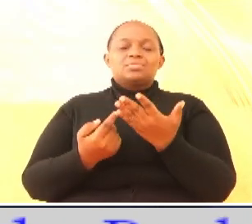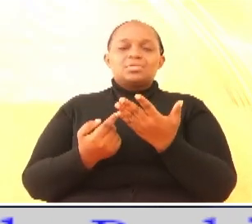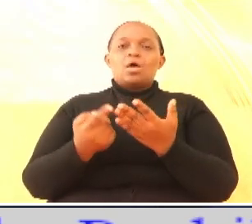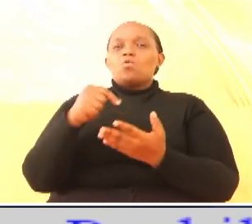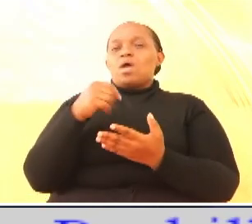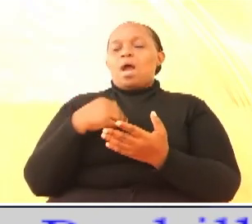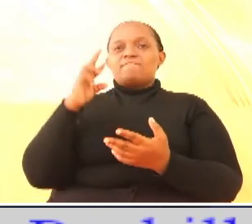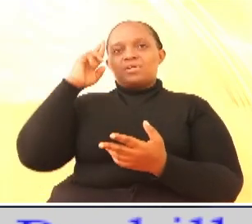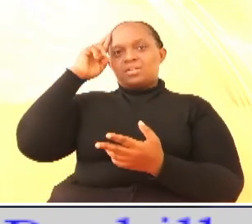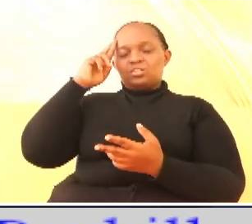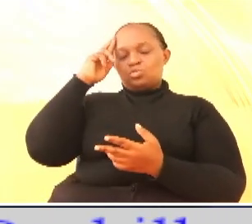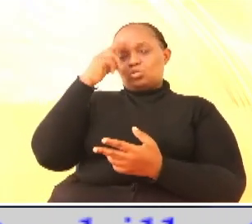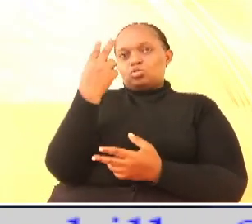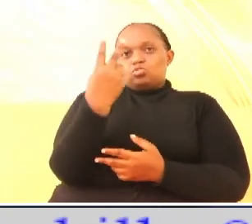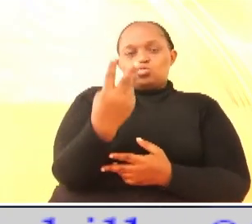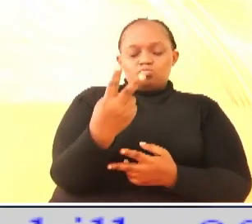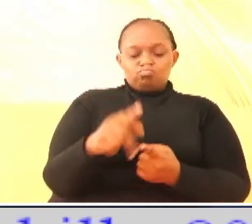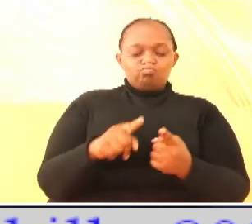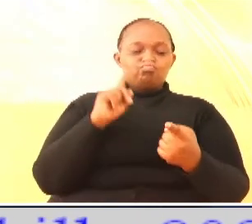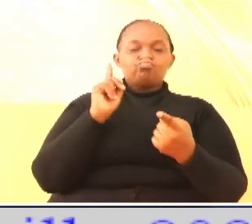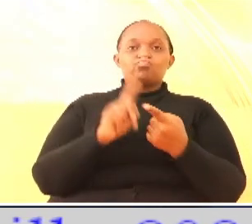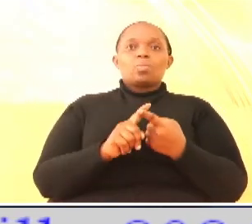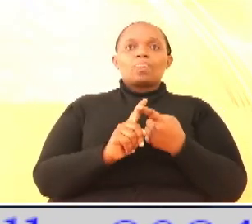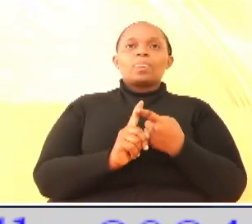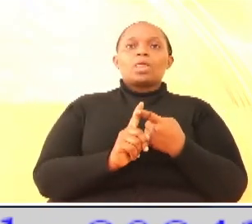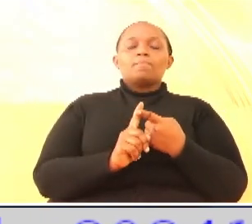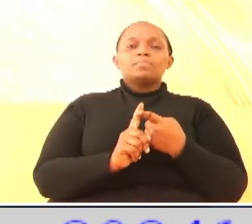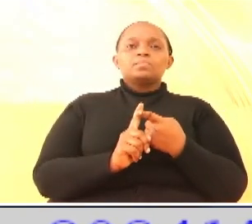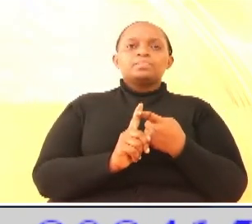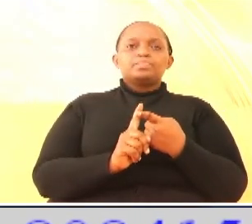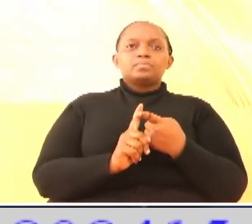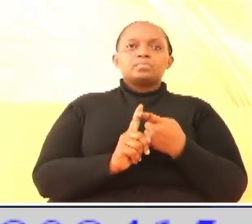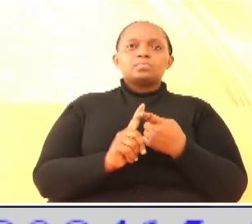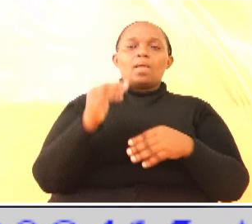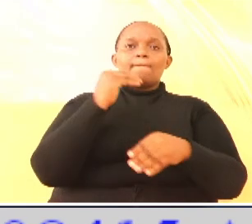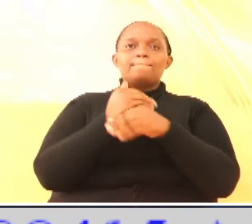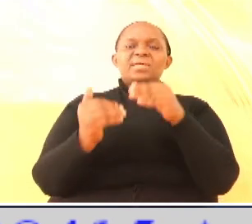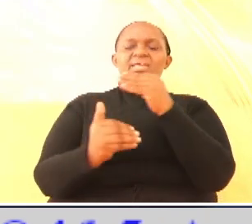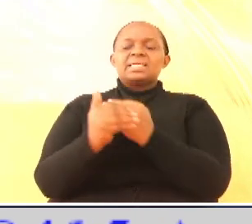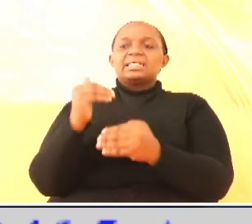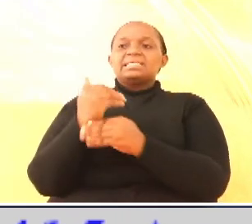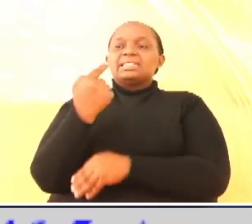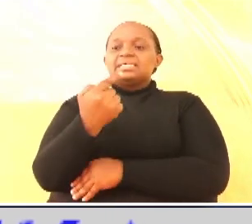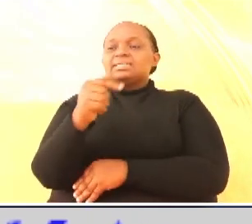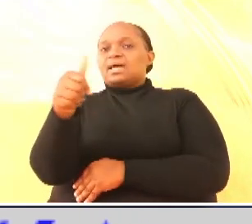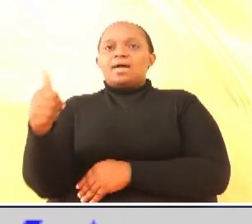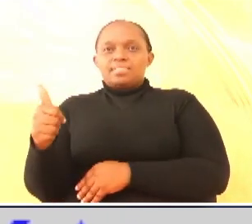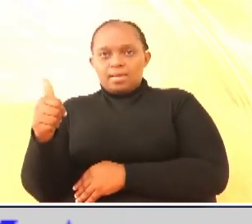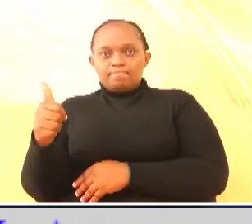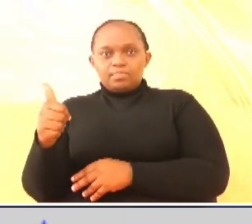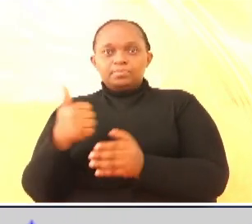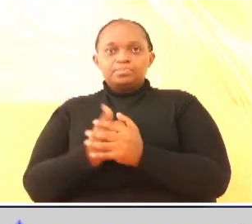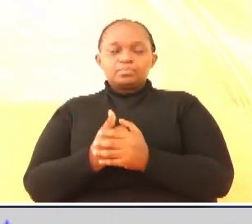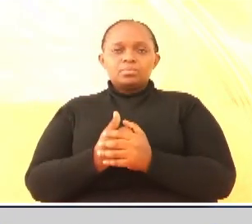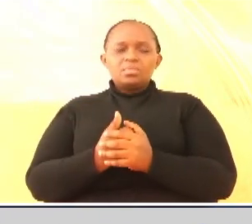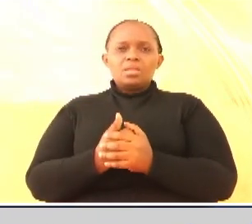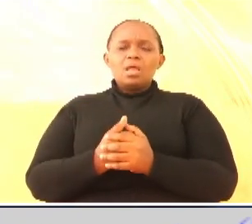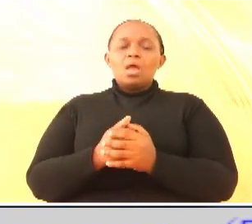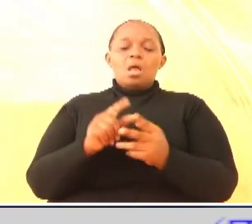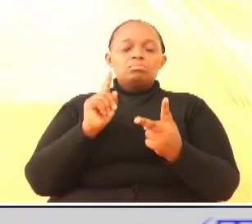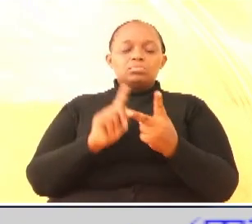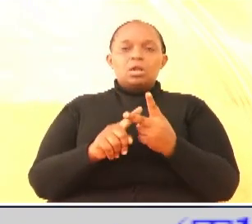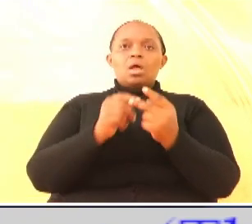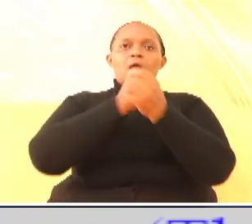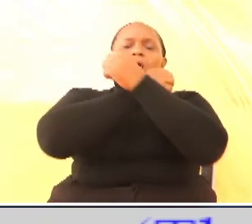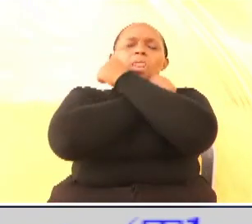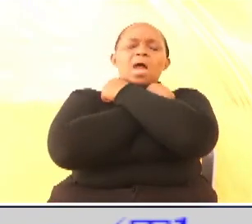ni mbili za kumtumikia. Sababu ya kwanza ni kujengana mmoja kwa mwingine. Ni kumpenda